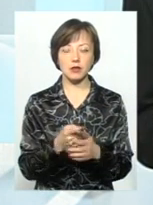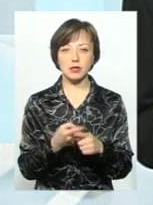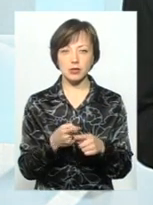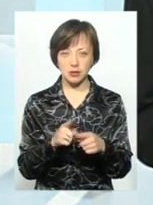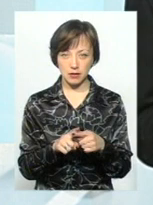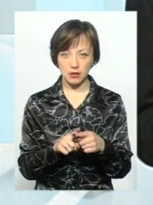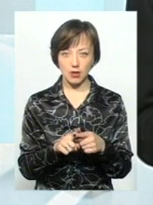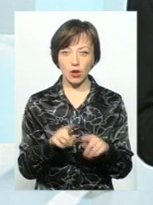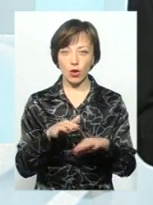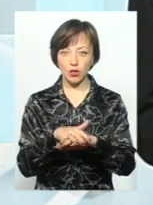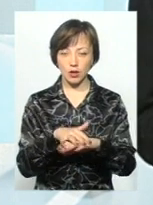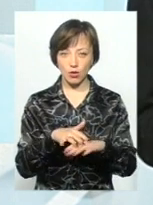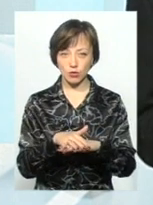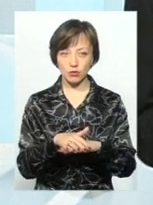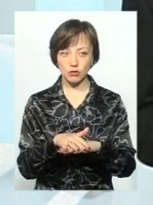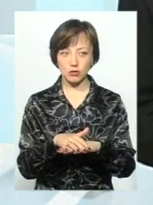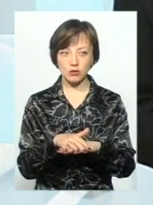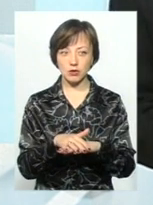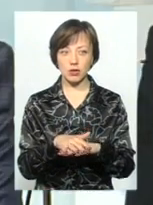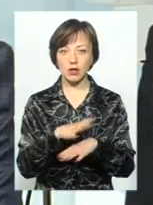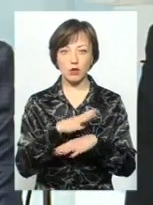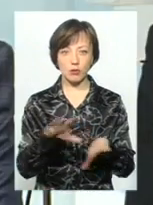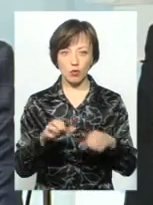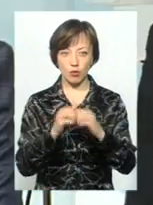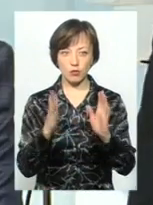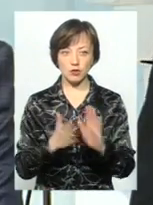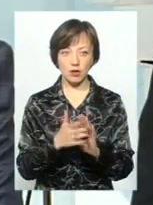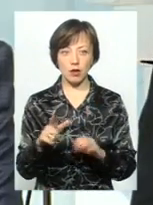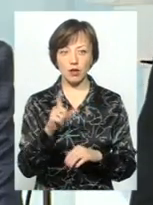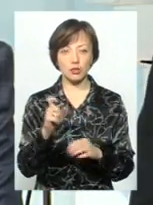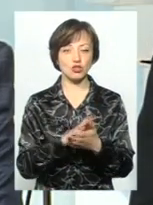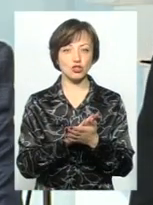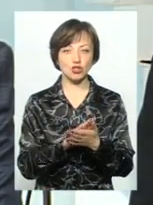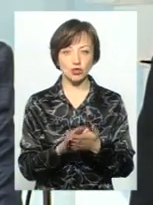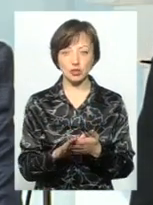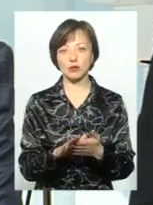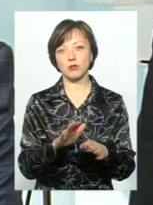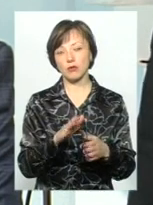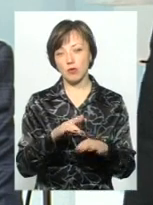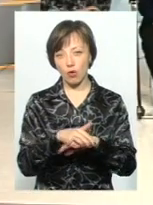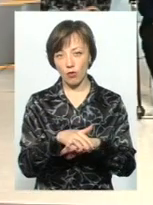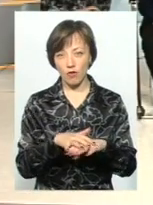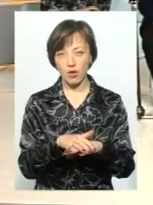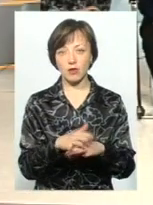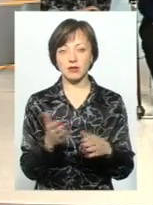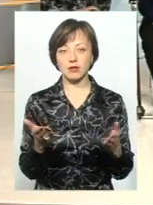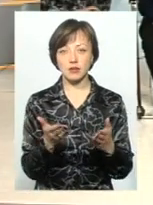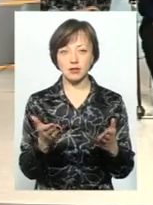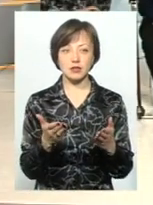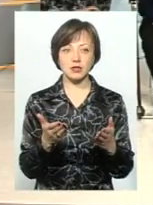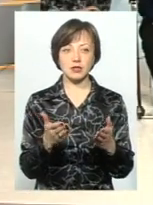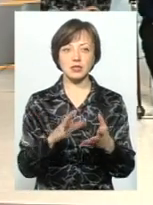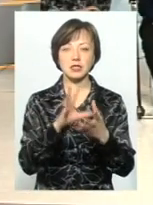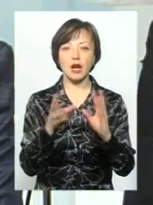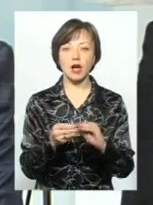там розрахунок, ну там же ж не було від обсягу газу, правильно? Ні, там чисто порахували, там... да, в залежності від системи зупостачання. Там є